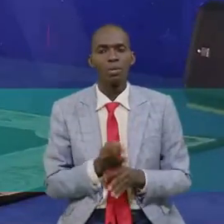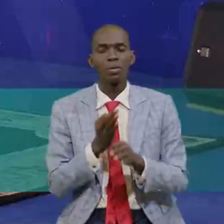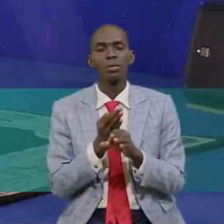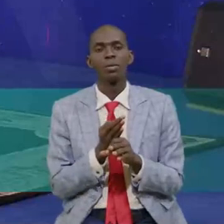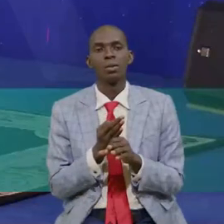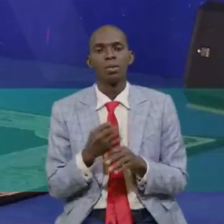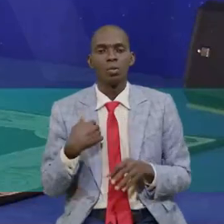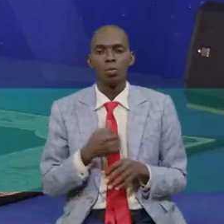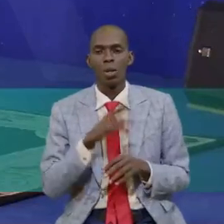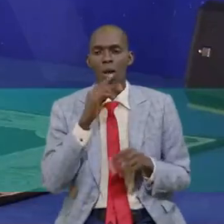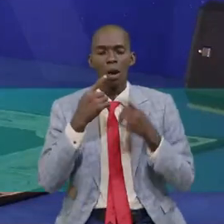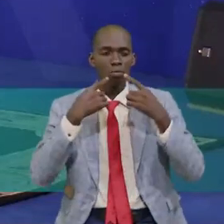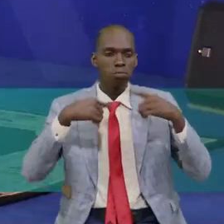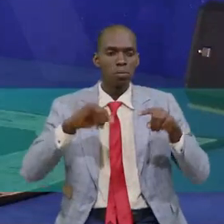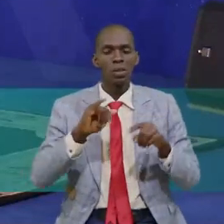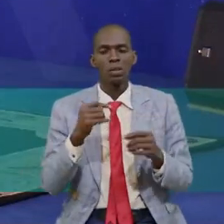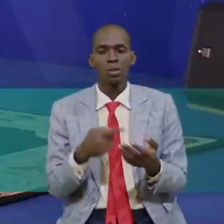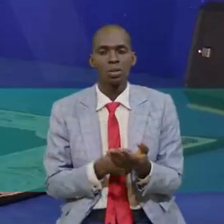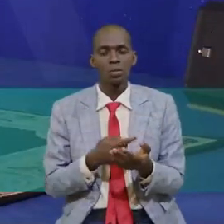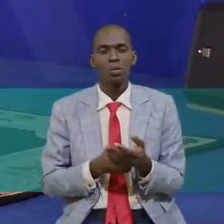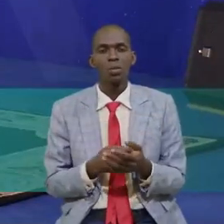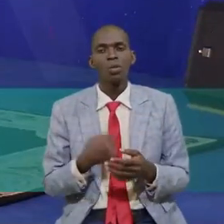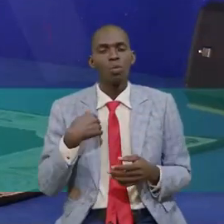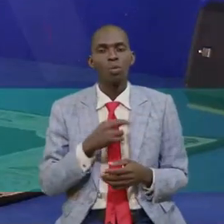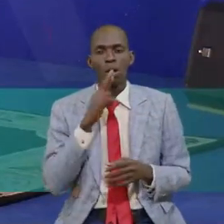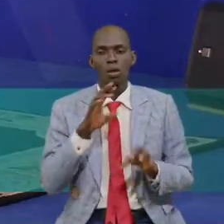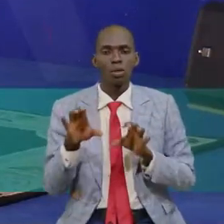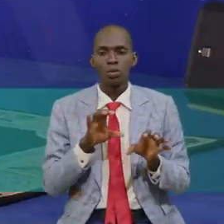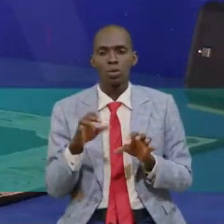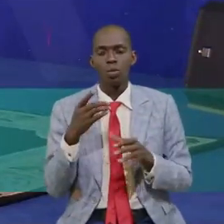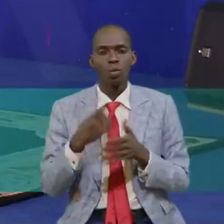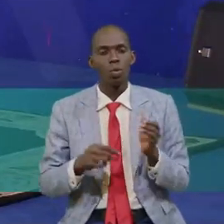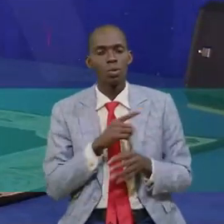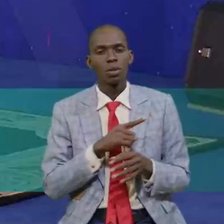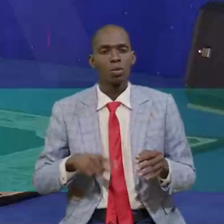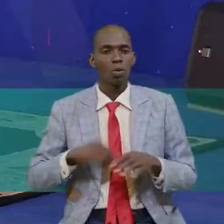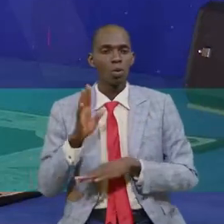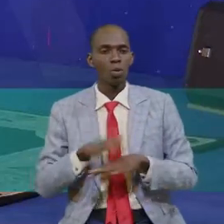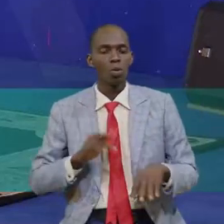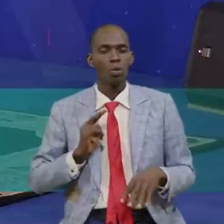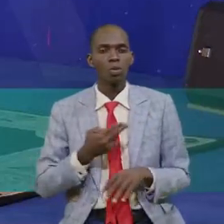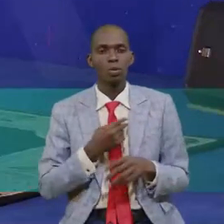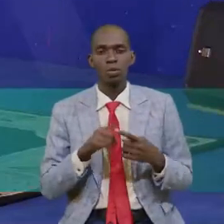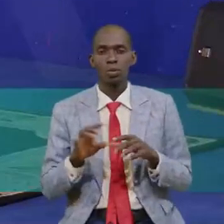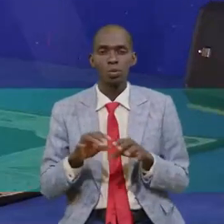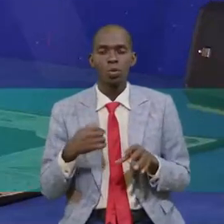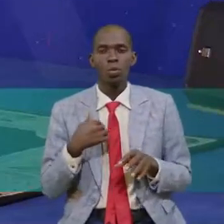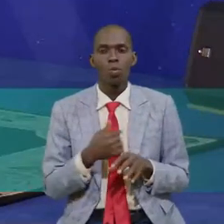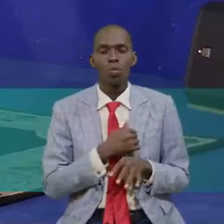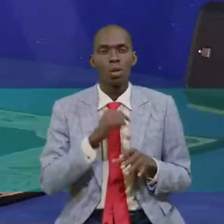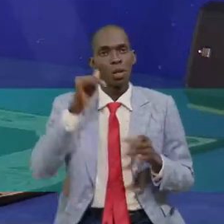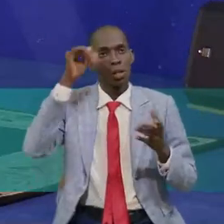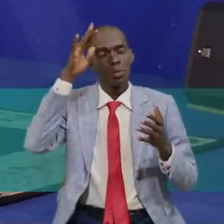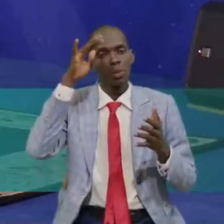Nous proclamons l'évangile, nous faisons ce que Dieu nous a appelé à faire et nous espérons que